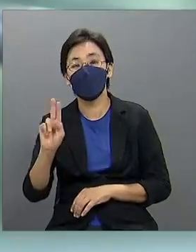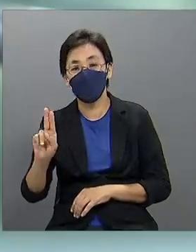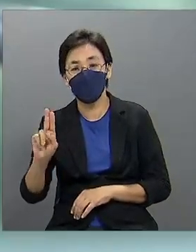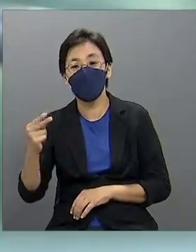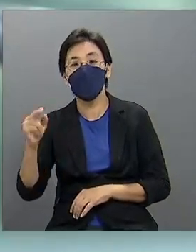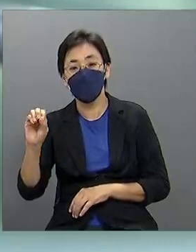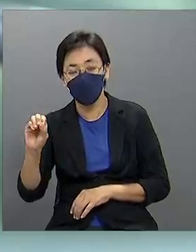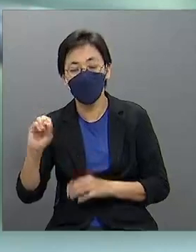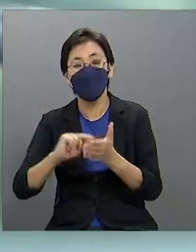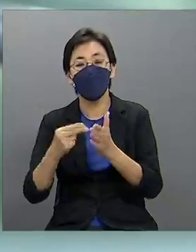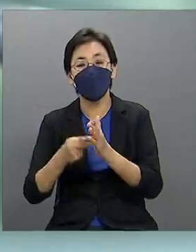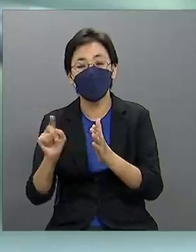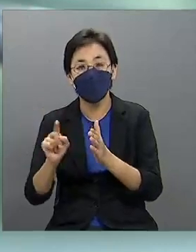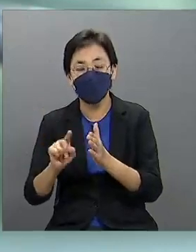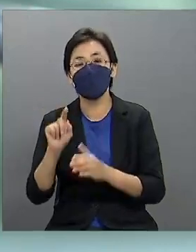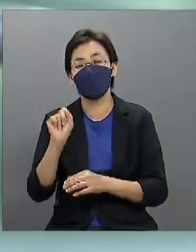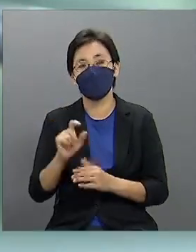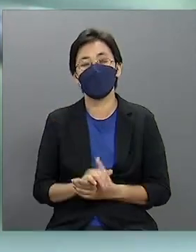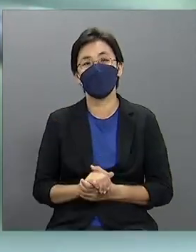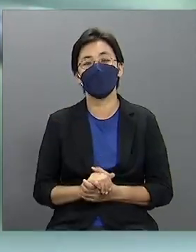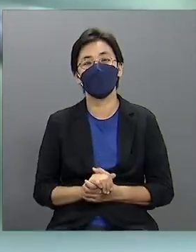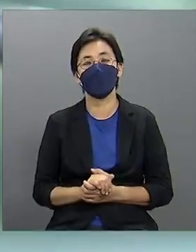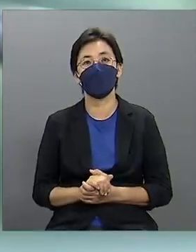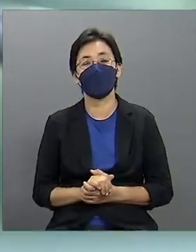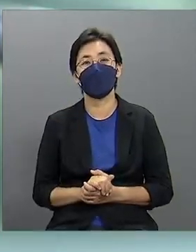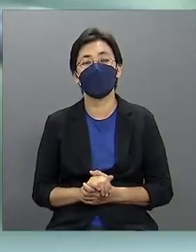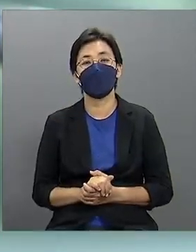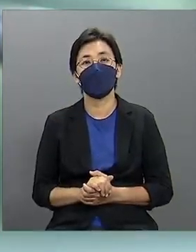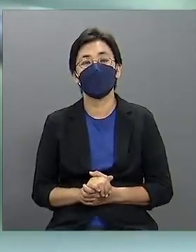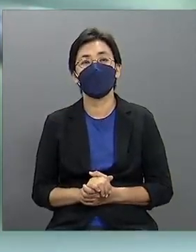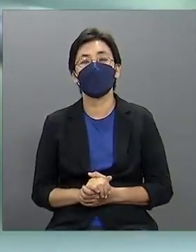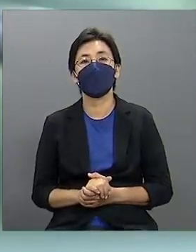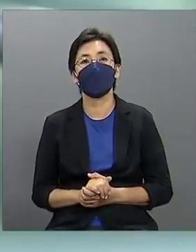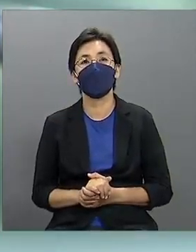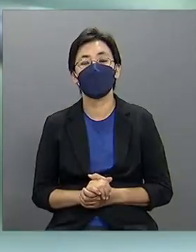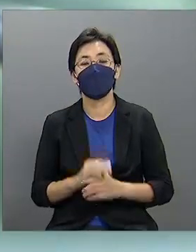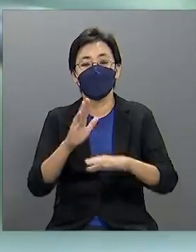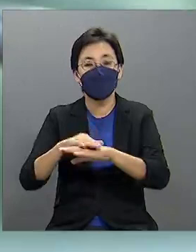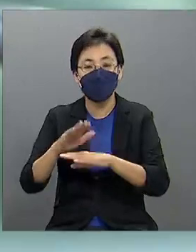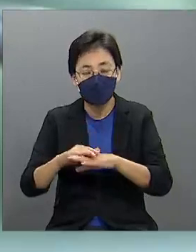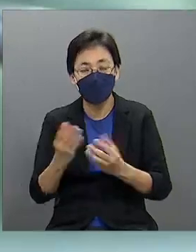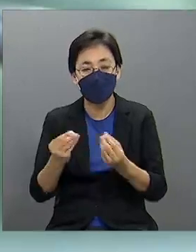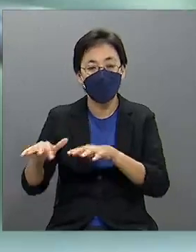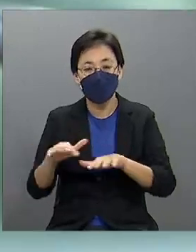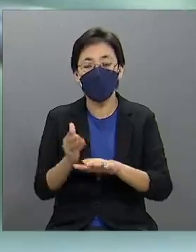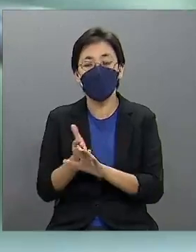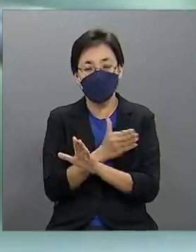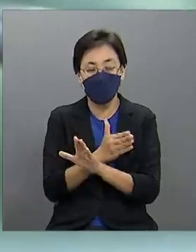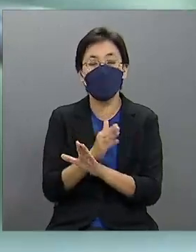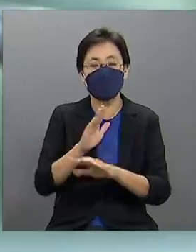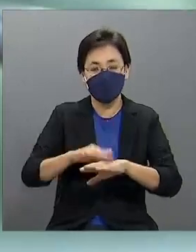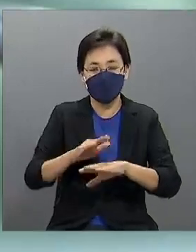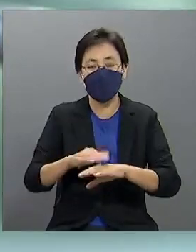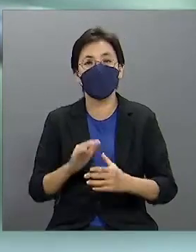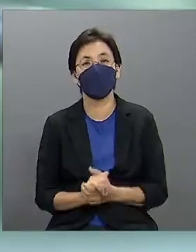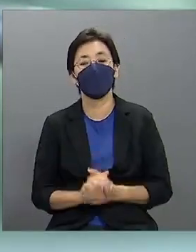ดำคำสษำว่า คินคิว จิ ๆ สบคุ้โหั่นเองนะครับแรว่าการเต้นแผนดนไวอุณล่วงหน้าค่ะวใจขอบค